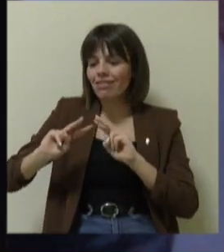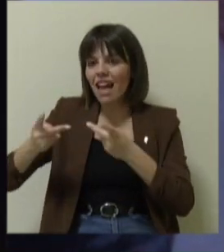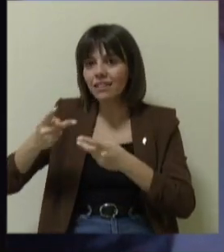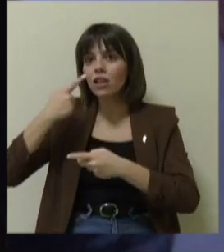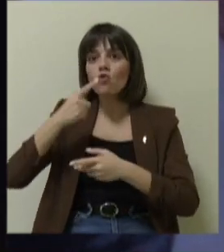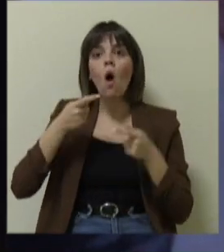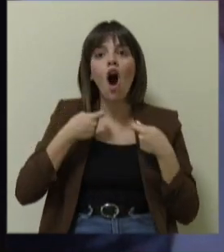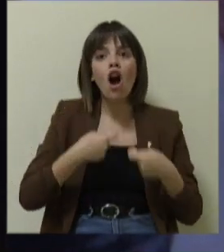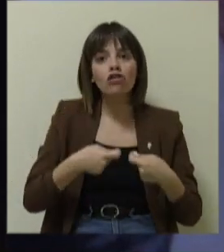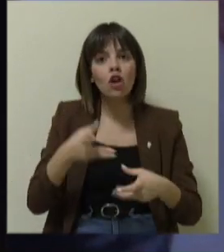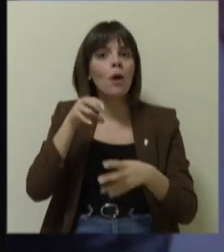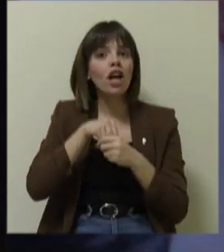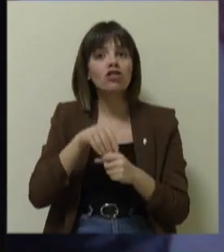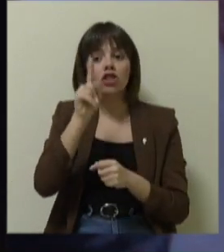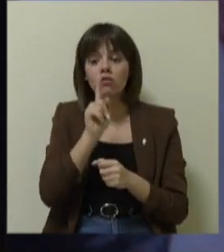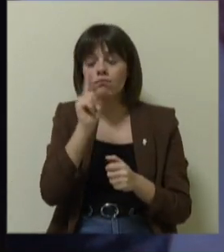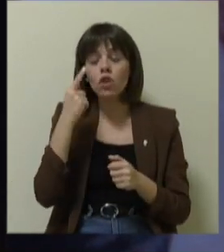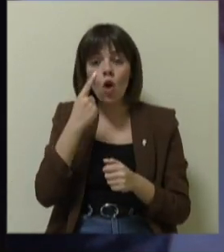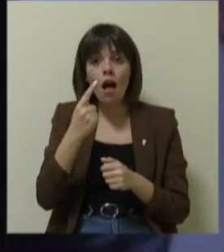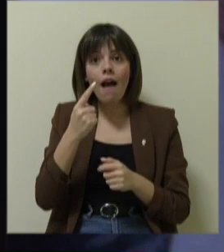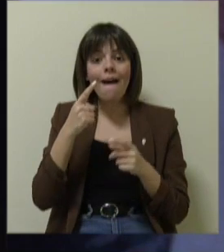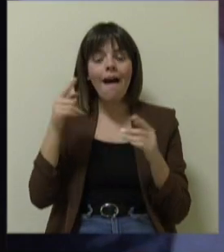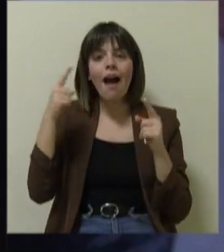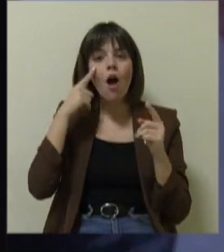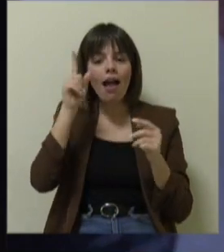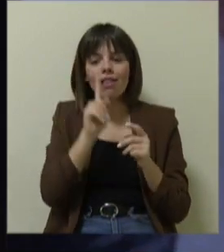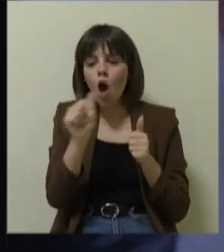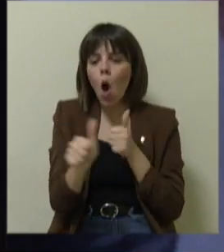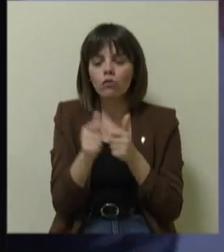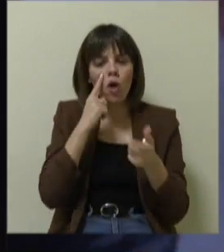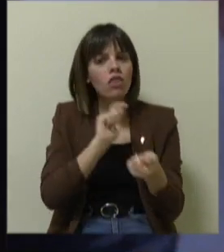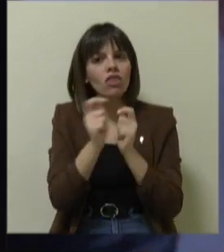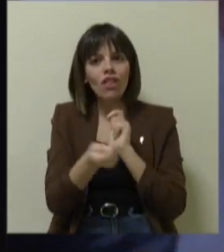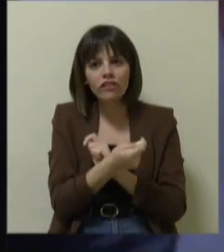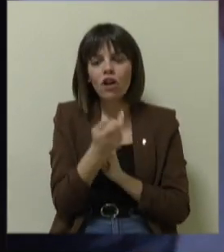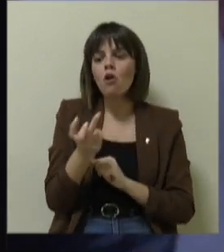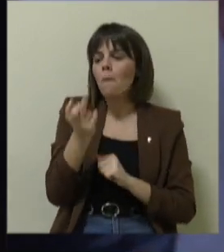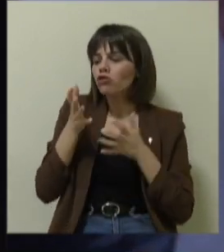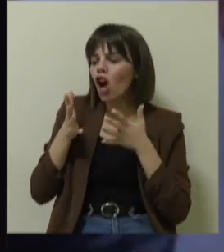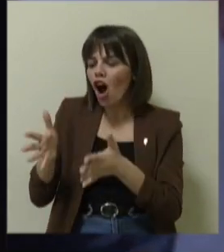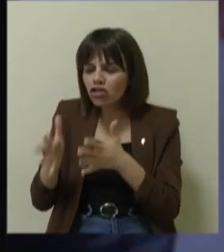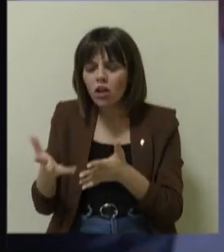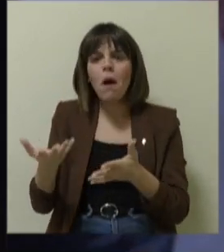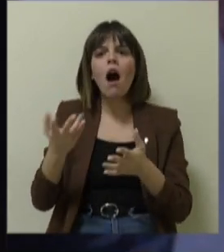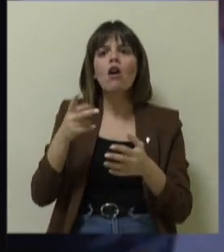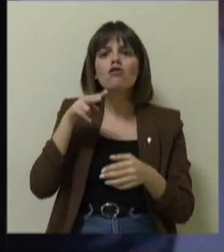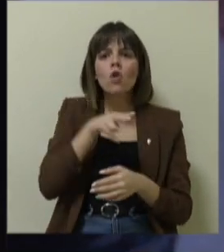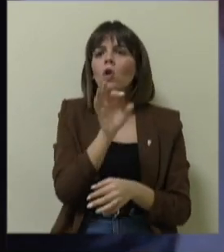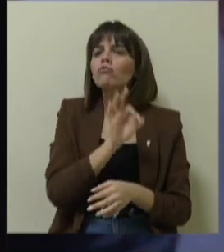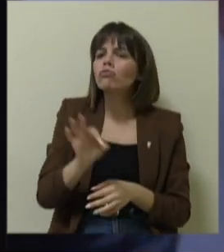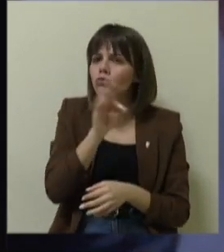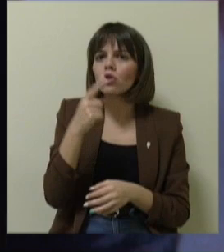ve harcamalarda öncelikleri değiştirerek, israf ve yolsuzluğa son vererek,